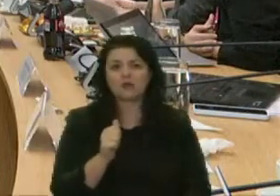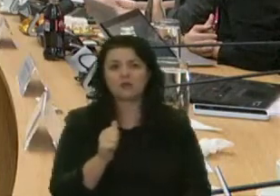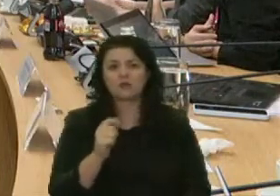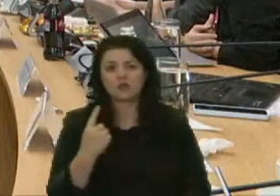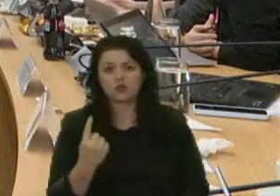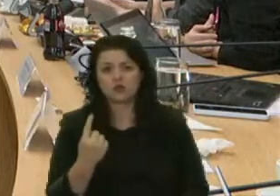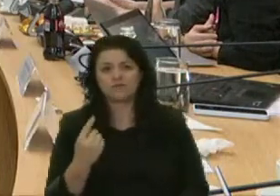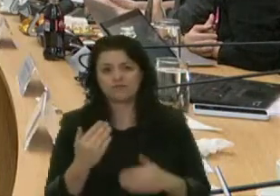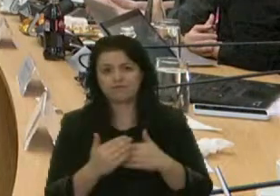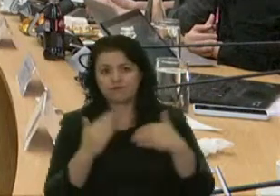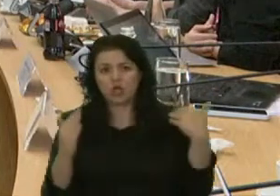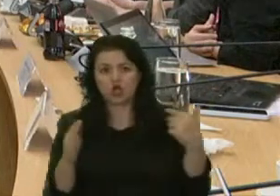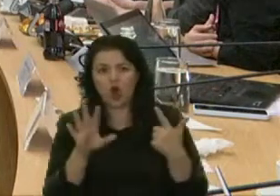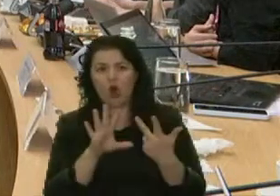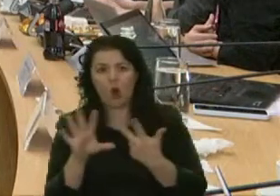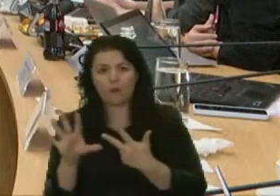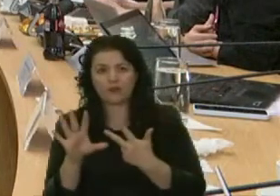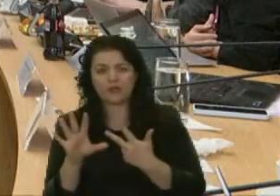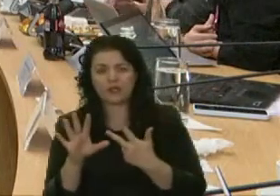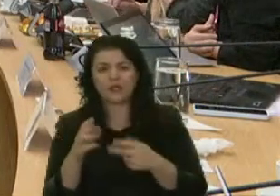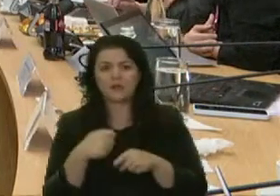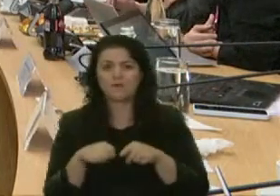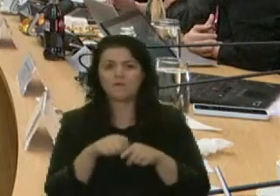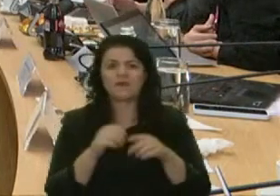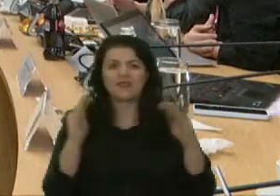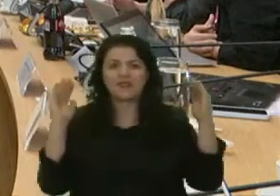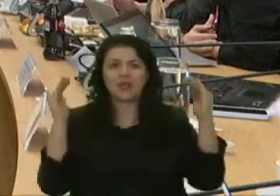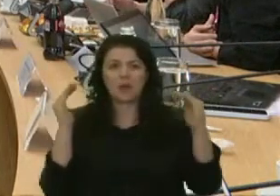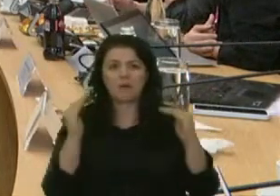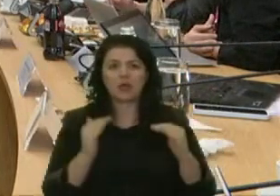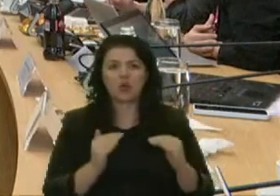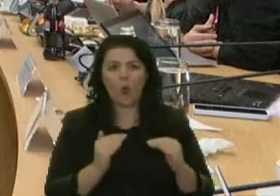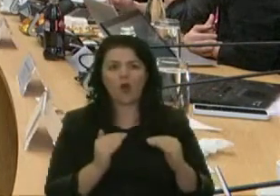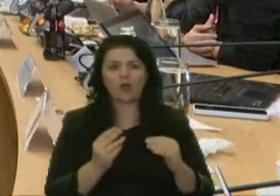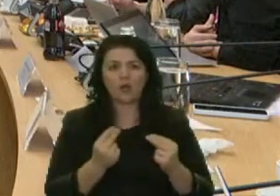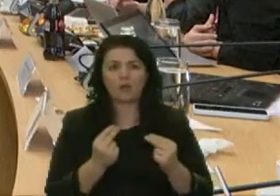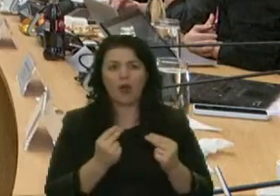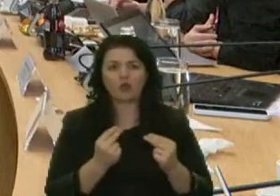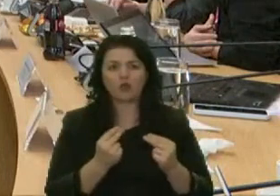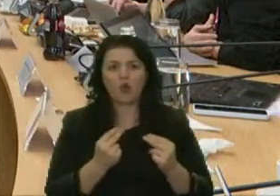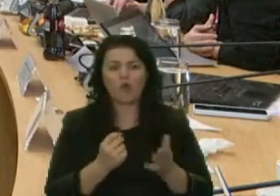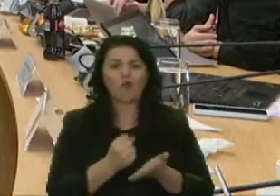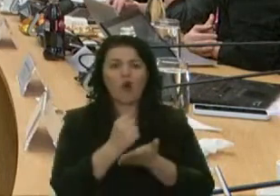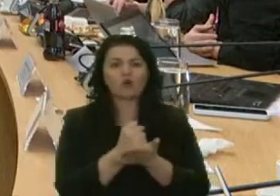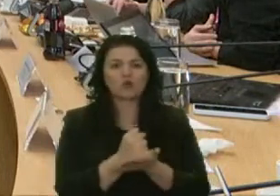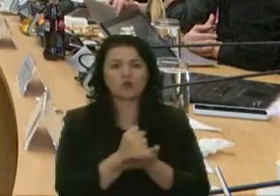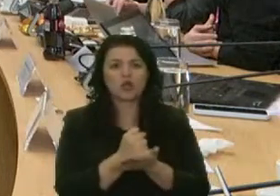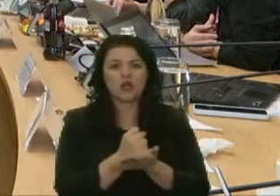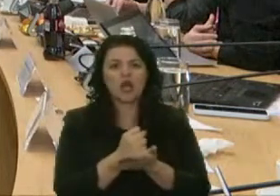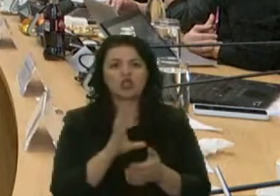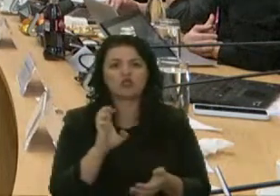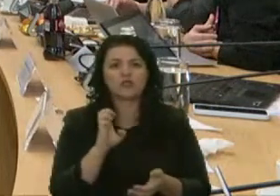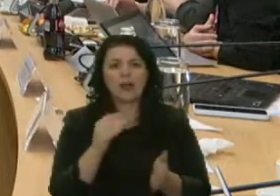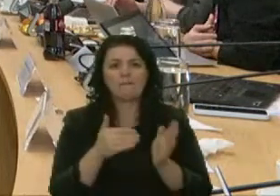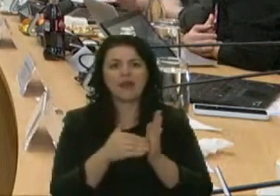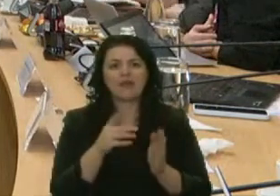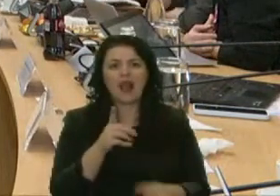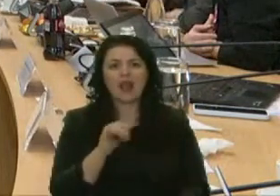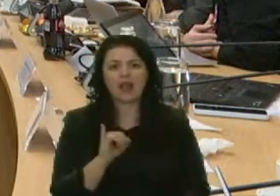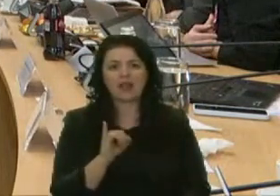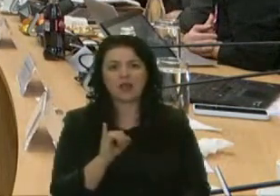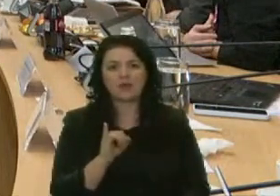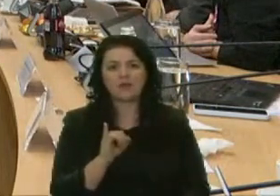o prin modificarea totalurilor în sensul diminuării sumei alocate pentru sursa de fonduri buget local cu 500000 RON